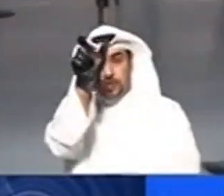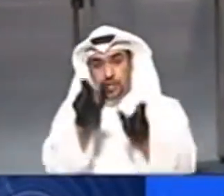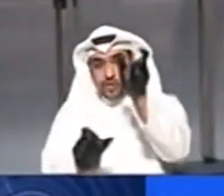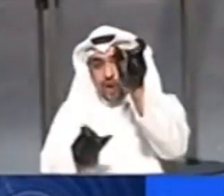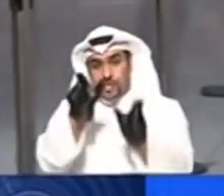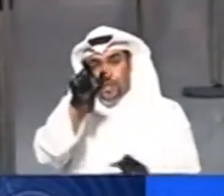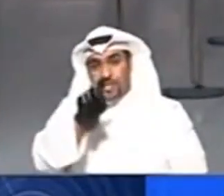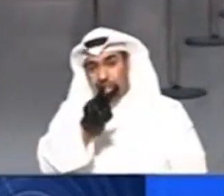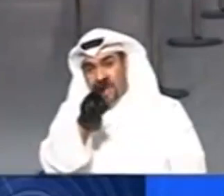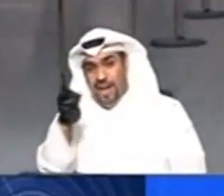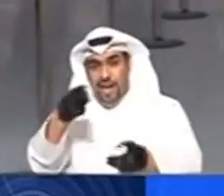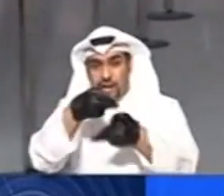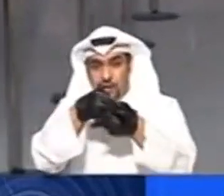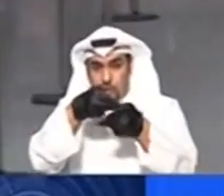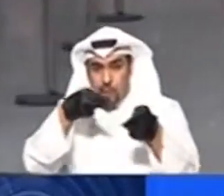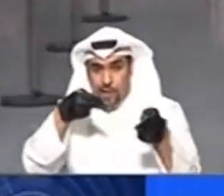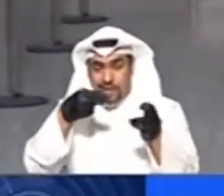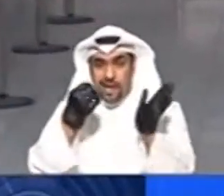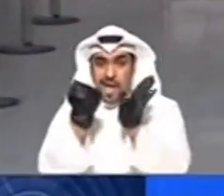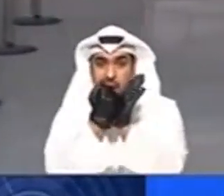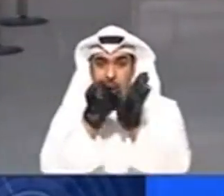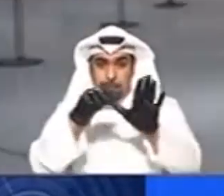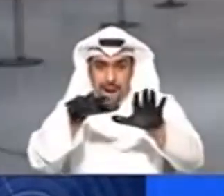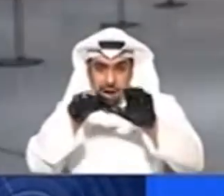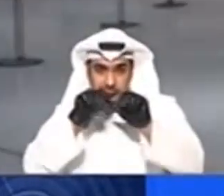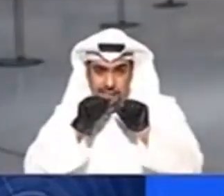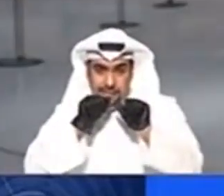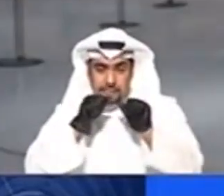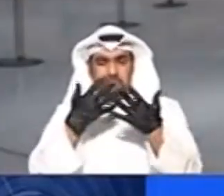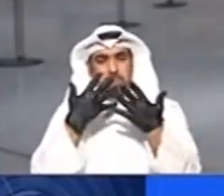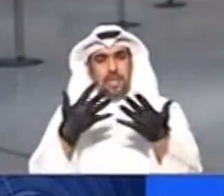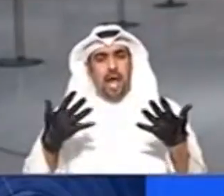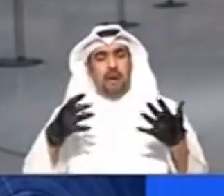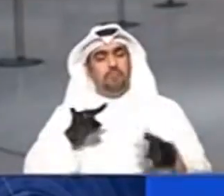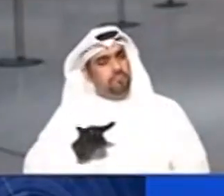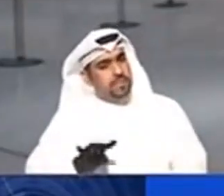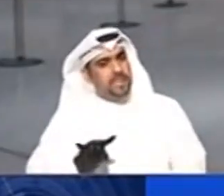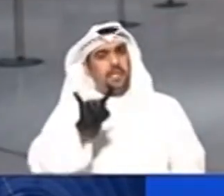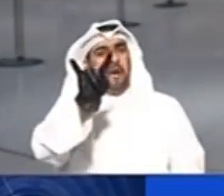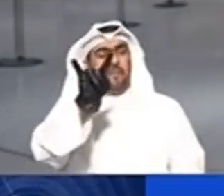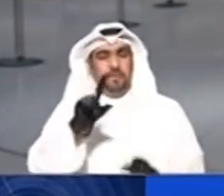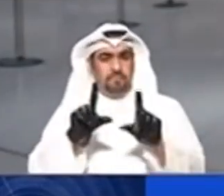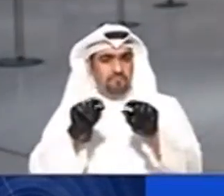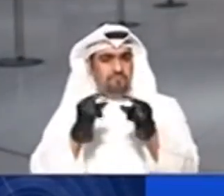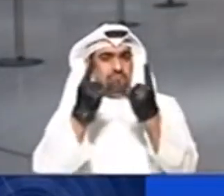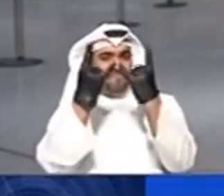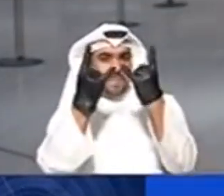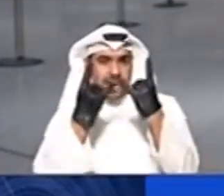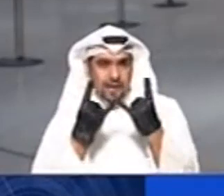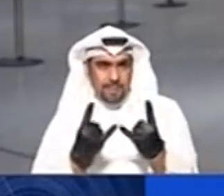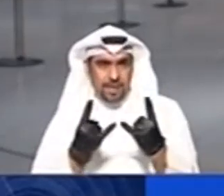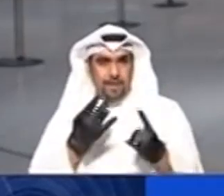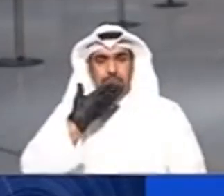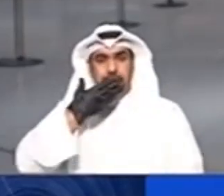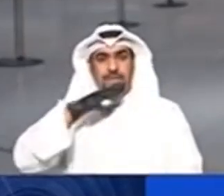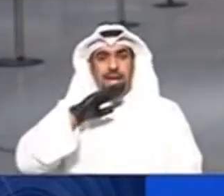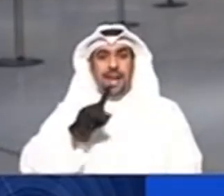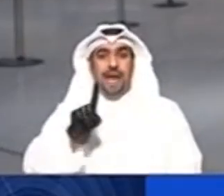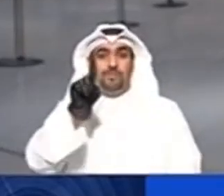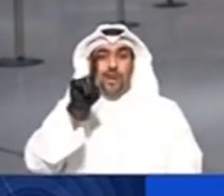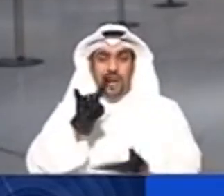قانون الإقامة عبر مطار الكويت الدولي. لله الحمد، الإدارة العامة للطيران المدني دائما تكثف